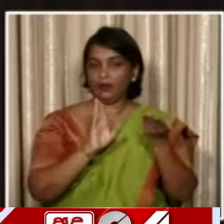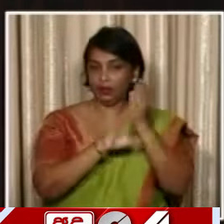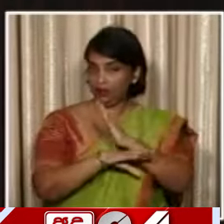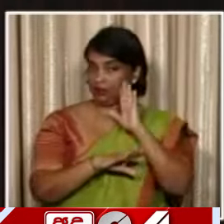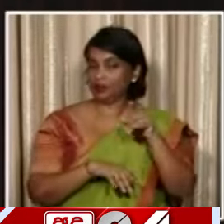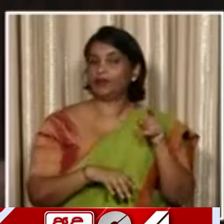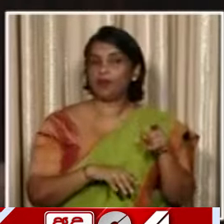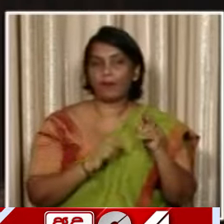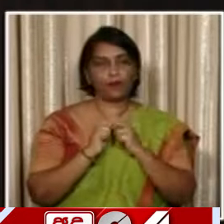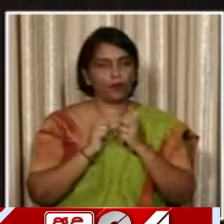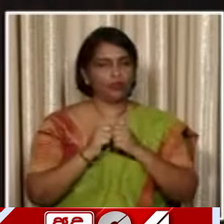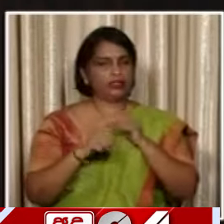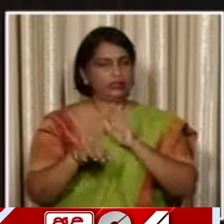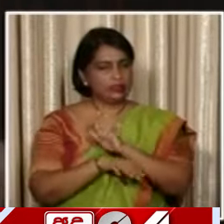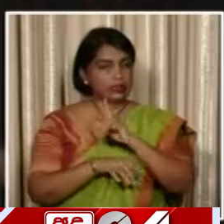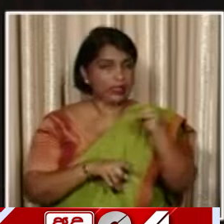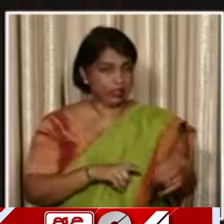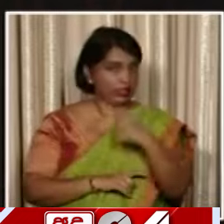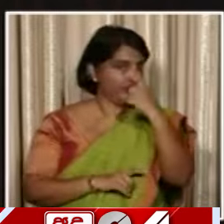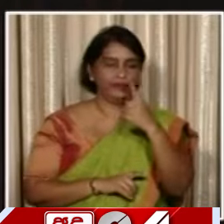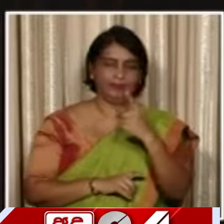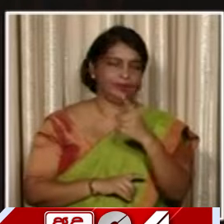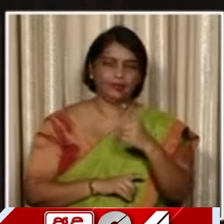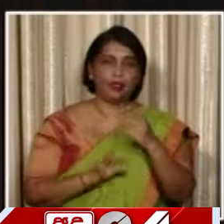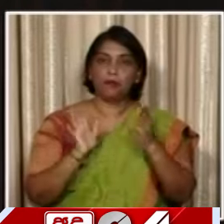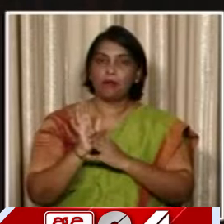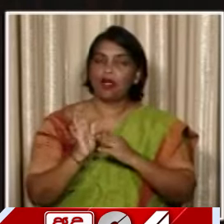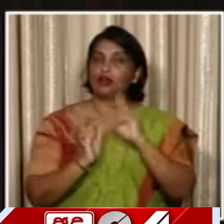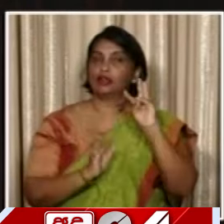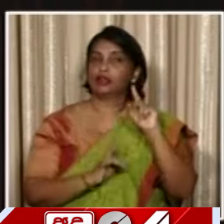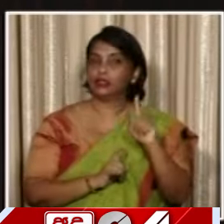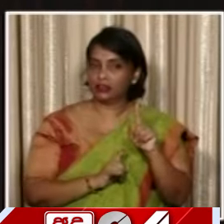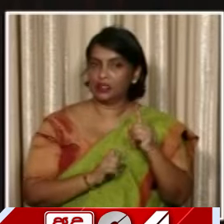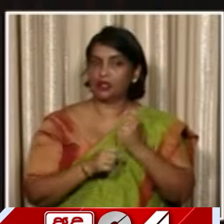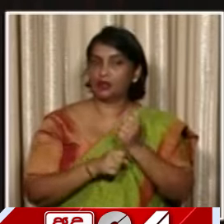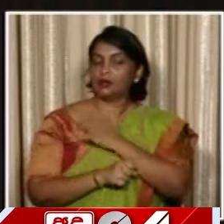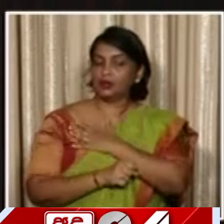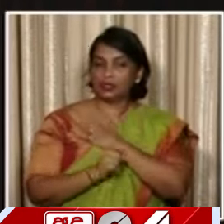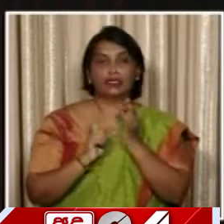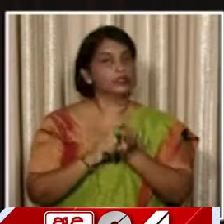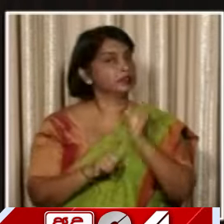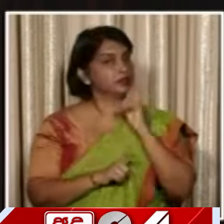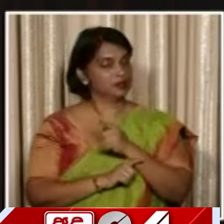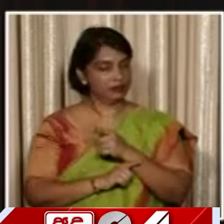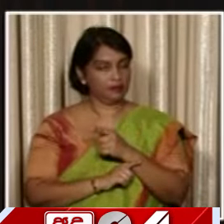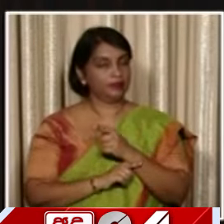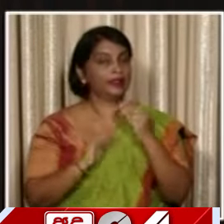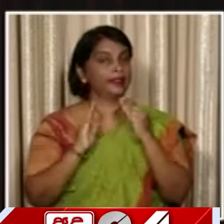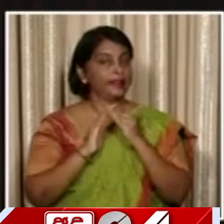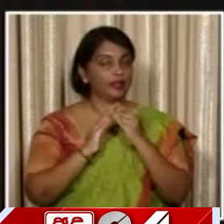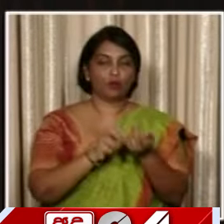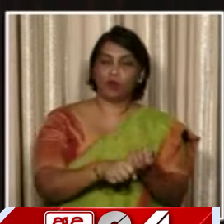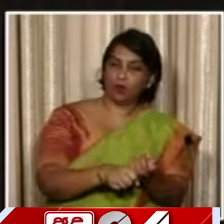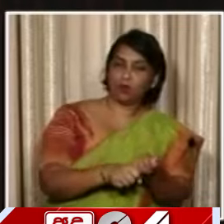වෙච්ච සිද්ධි දාමය එක රැයකින් සිද්ධ වුණේ නෑ. මාර්තු 31 ගෝඨාභය රාජපක්ෂ ජනාධිපතිතුමාගේ ගෙදරට